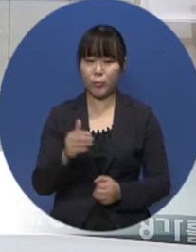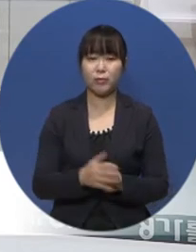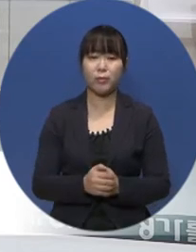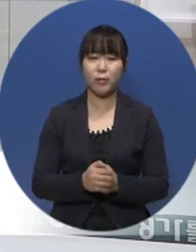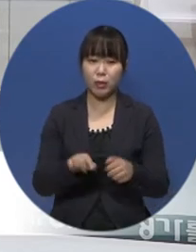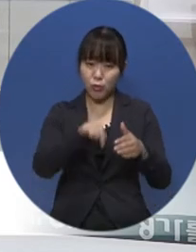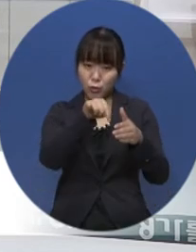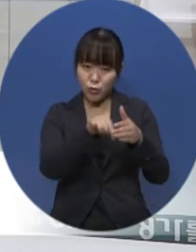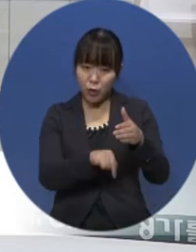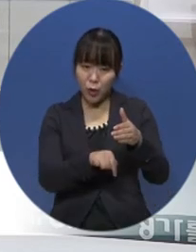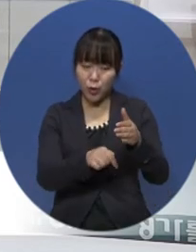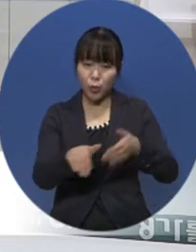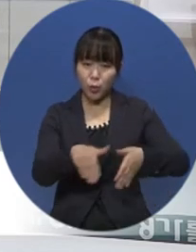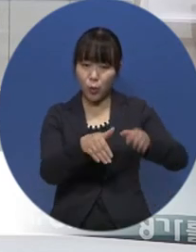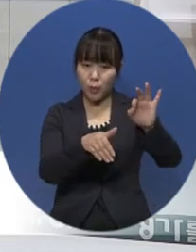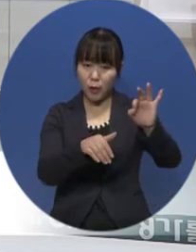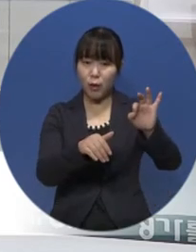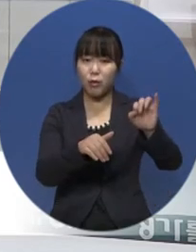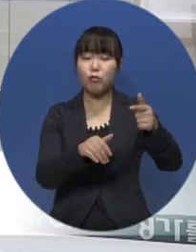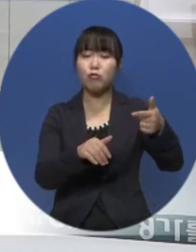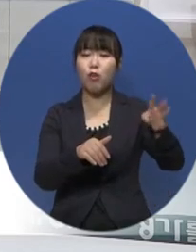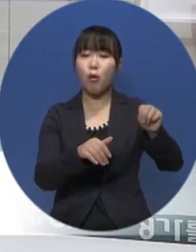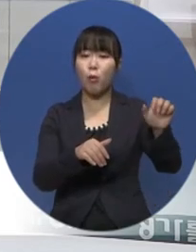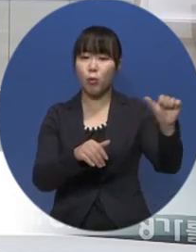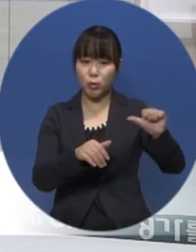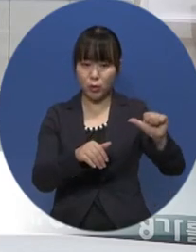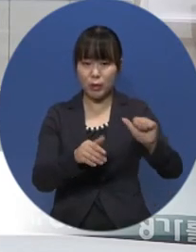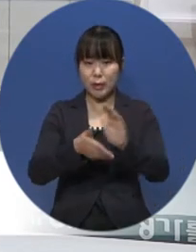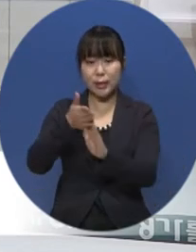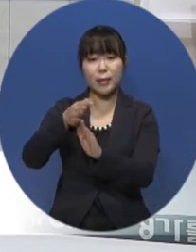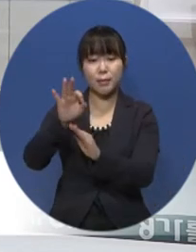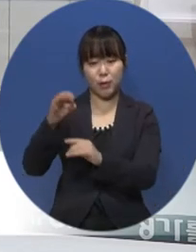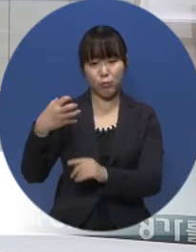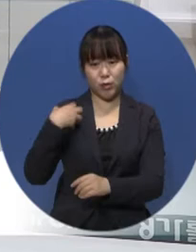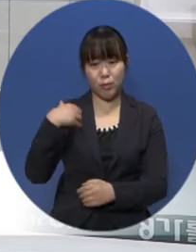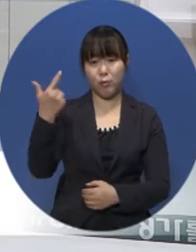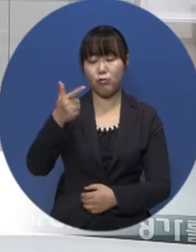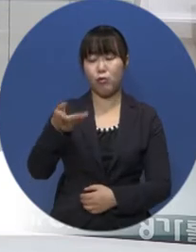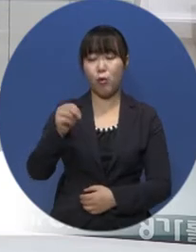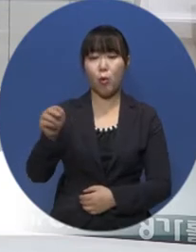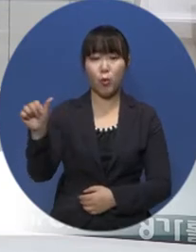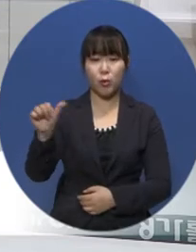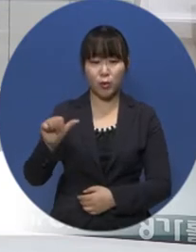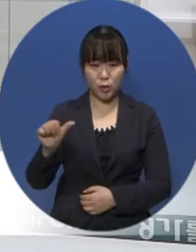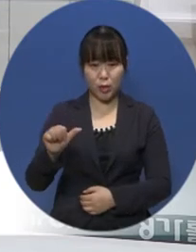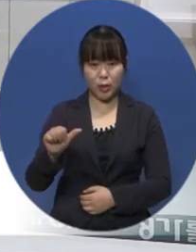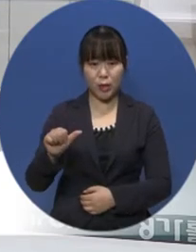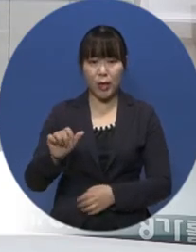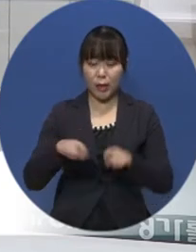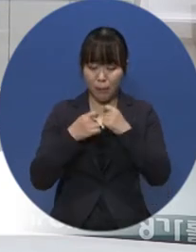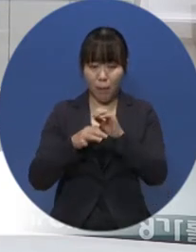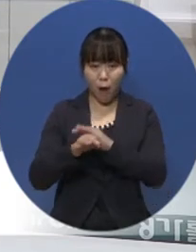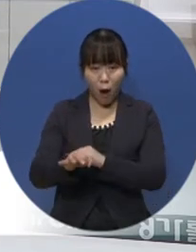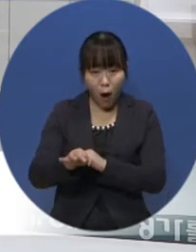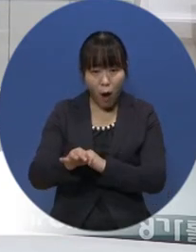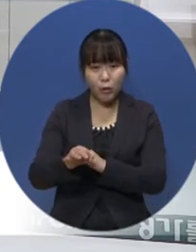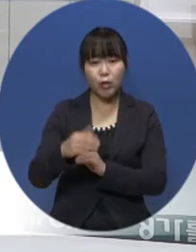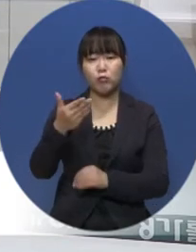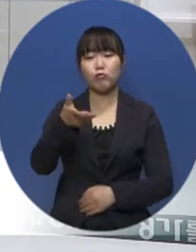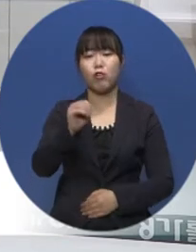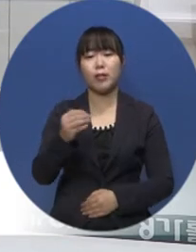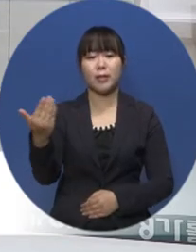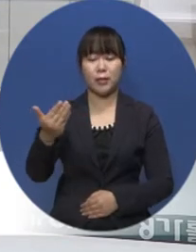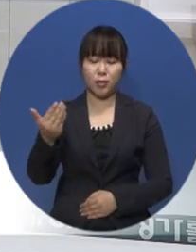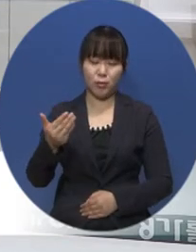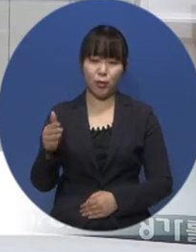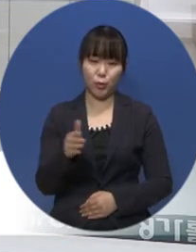이 중에 도비가 6억 5천, 그리고 12가 12 부담이 6억 5천, 자부담이 한 9억 4천 정도